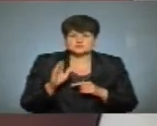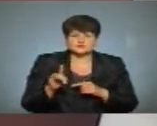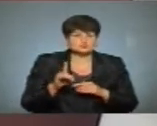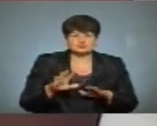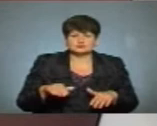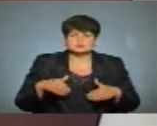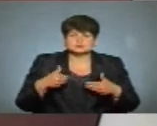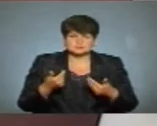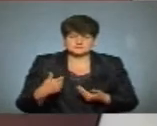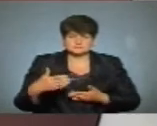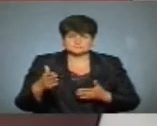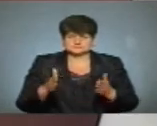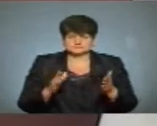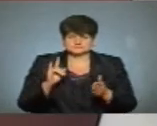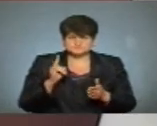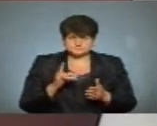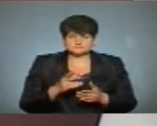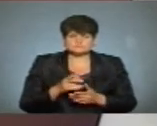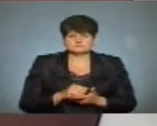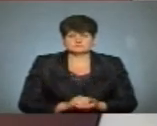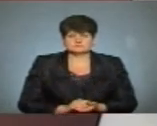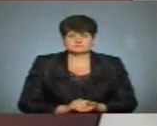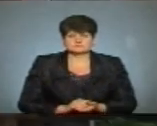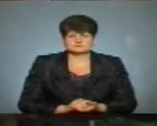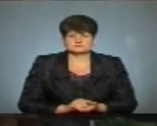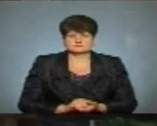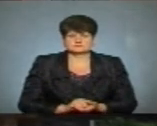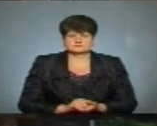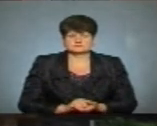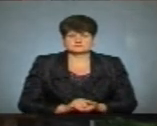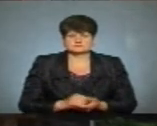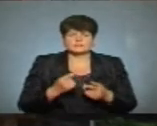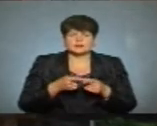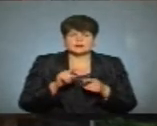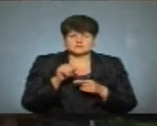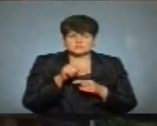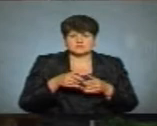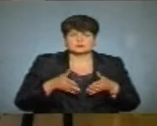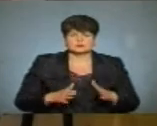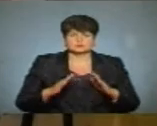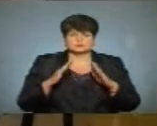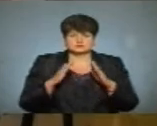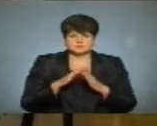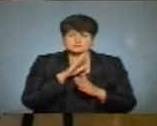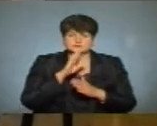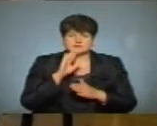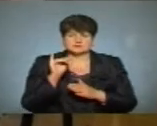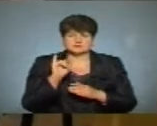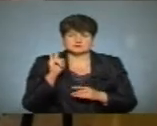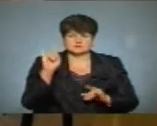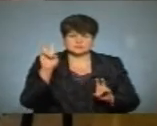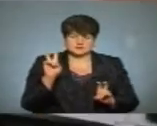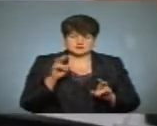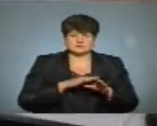видають бейбі-бокси, дізнавалася Анжела Шова. Це перинатальний центр «Мати і дитина». Виконувачка